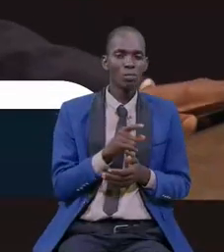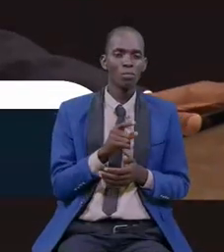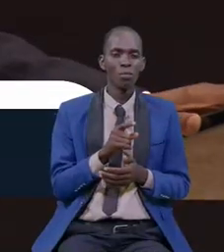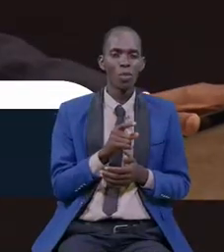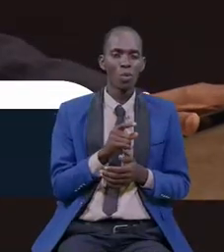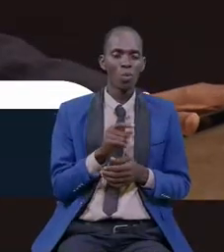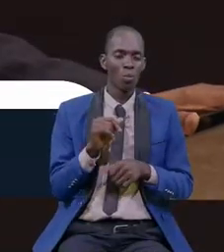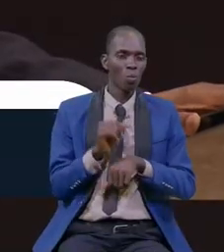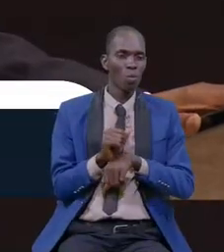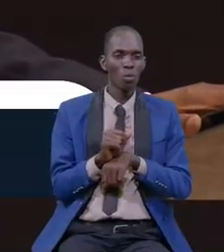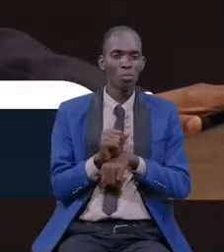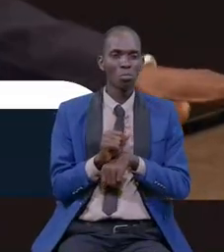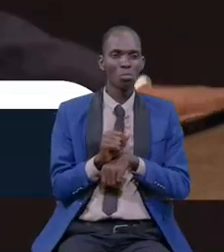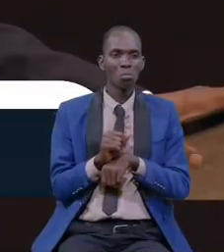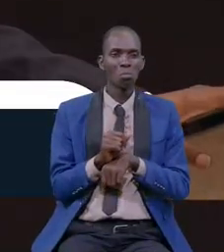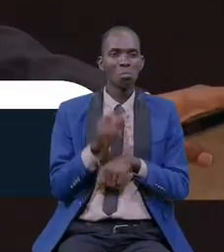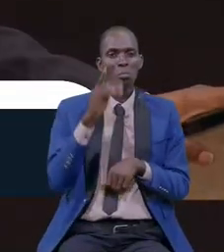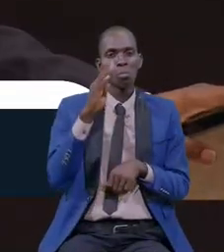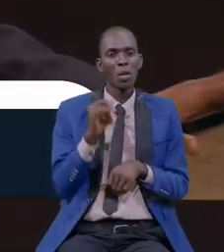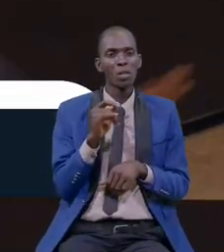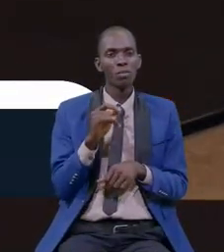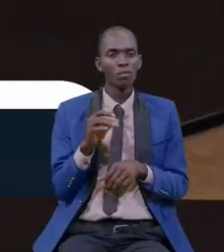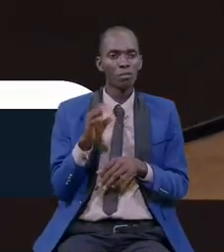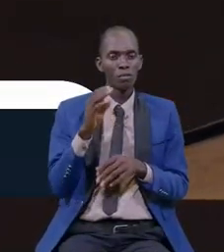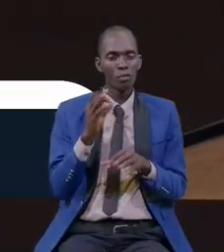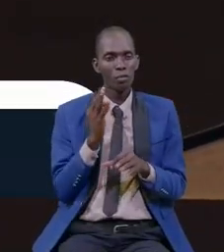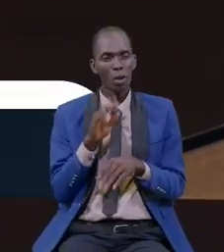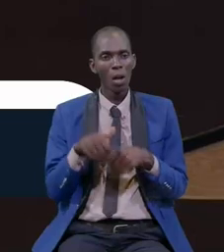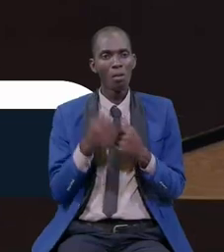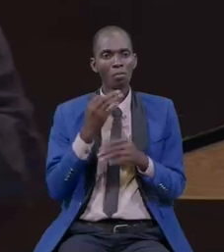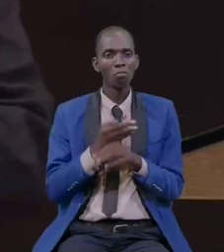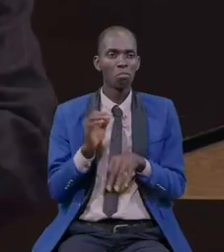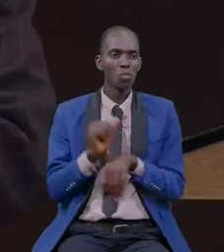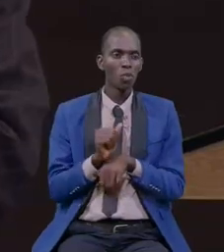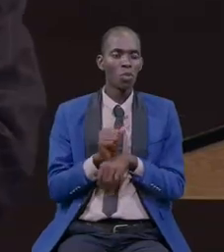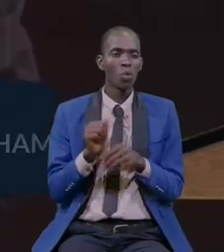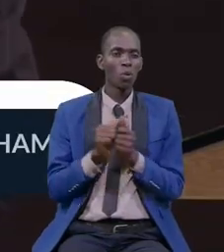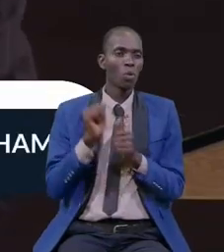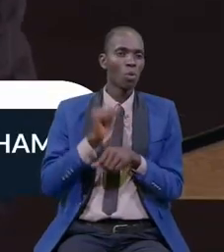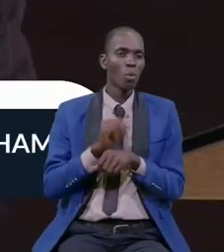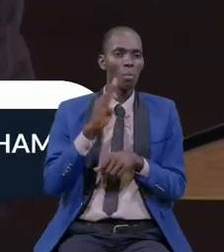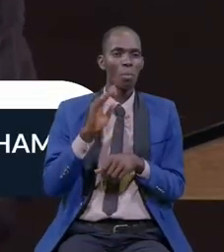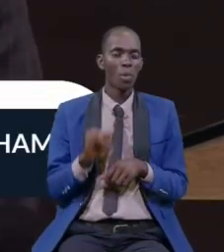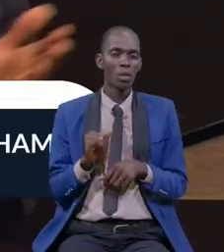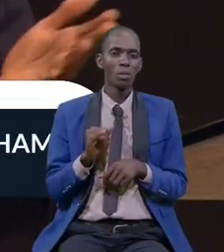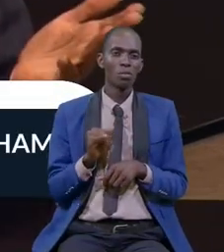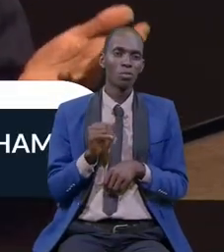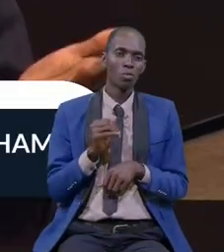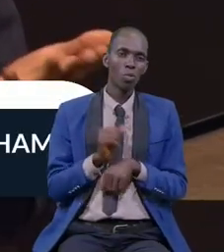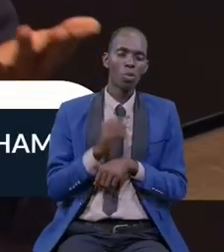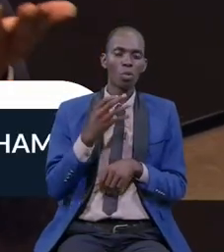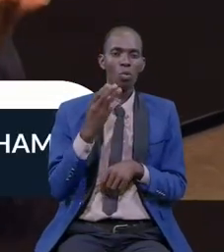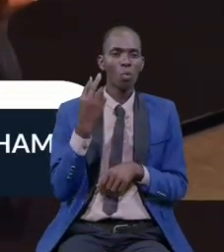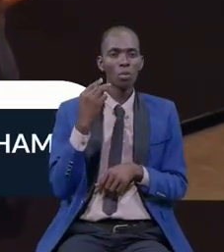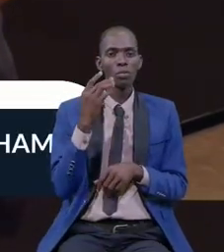par la foi en Dieu comme le Seigneur l'avait exigé numéro 2 l'expérience de